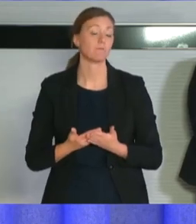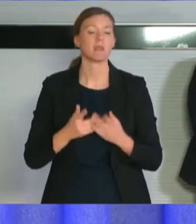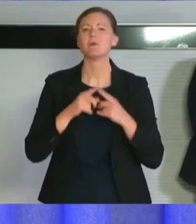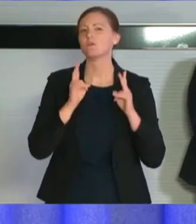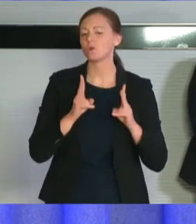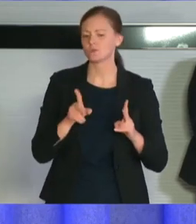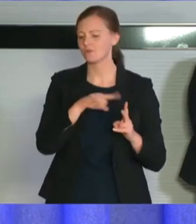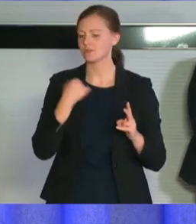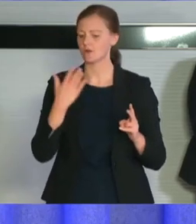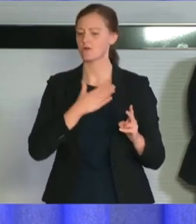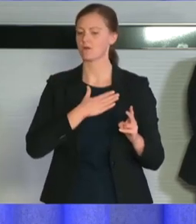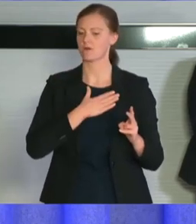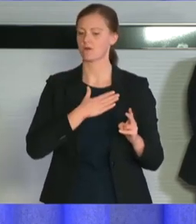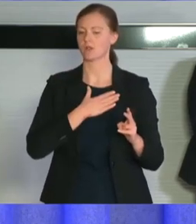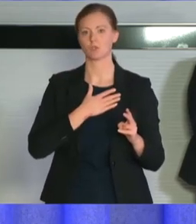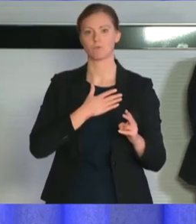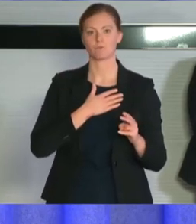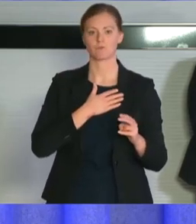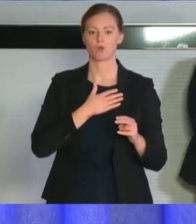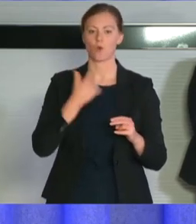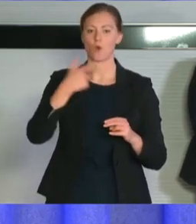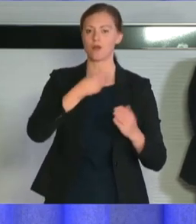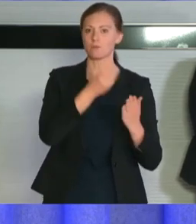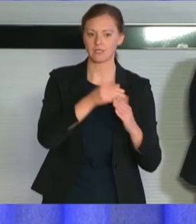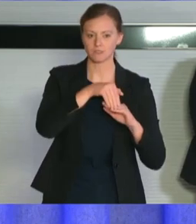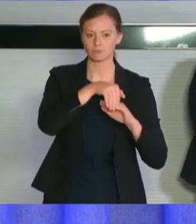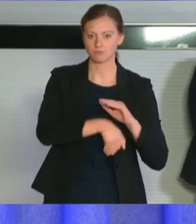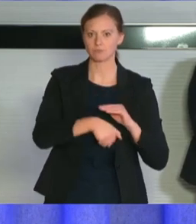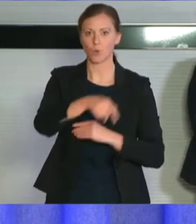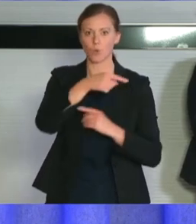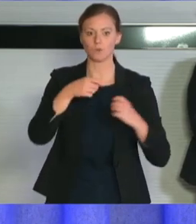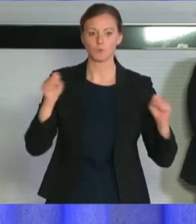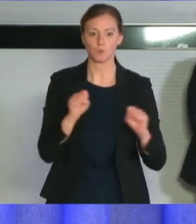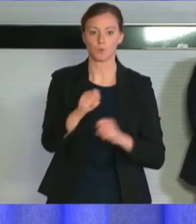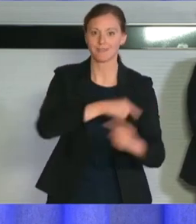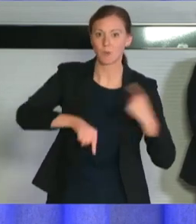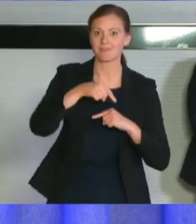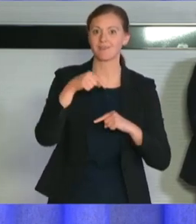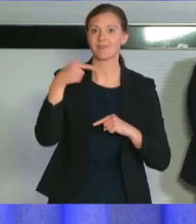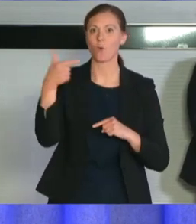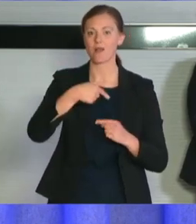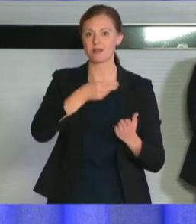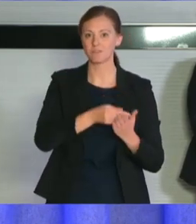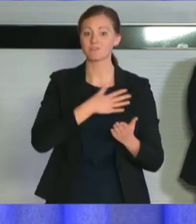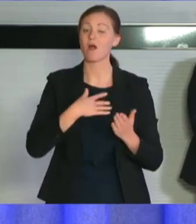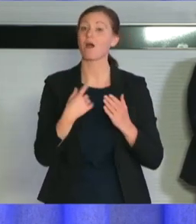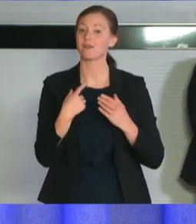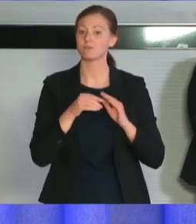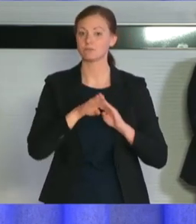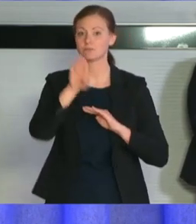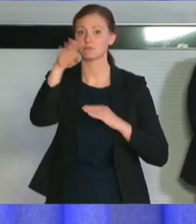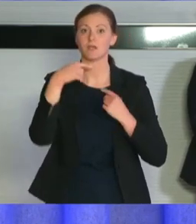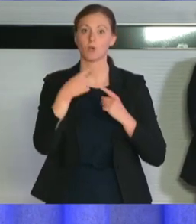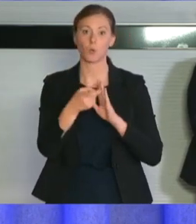også at vi har, på grunn av lavere oljepris og på grunn av uroen rundt det, en tiltakende utfordring også på